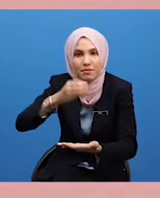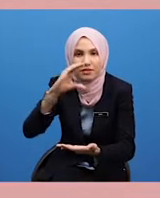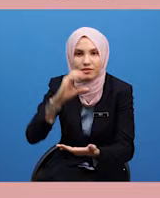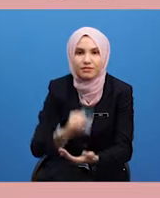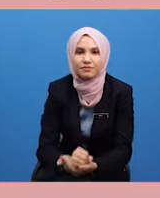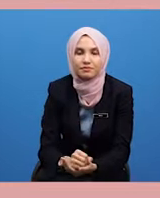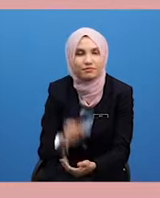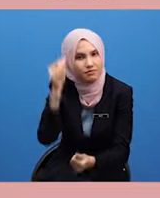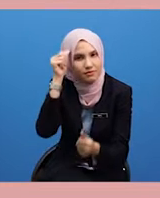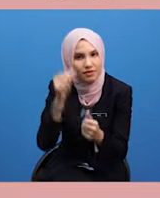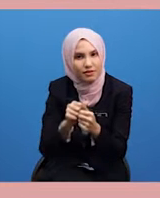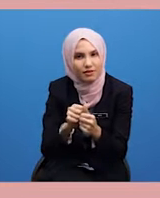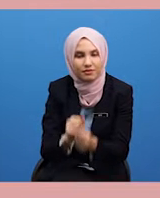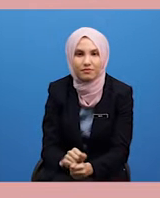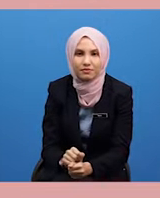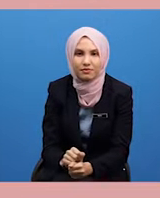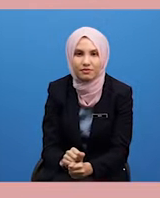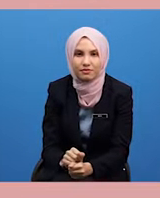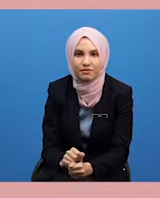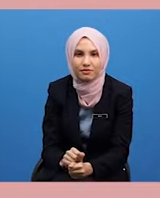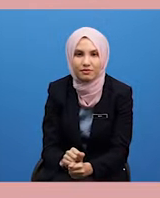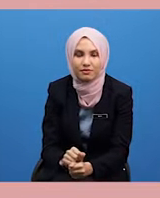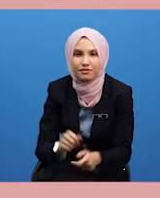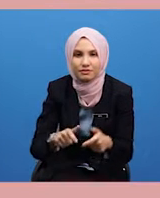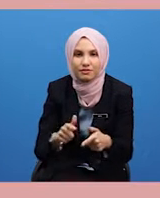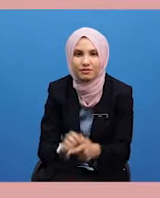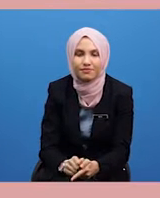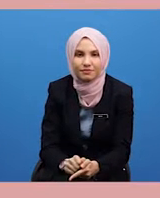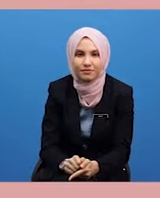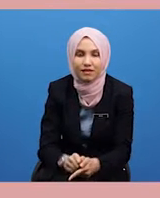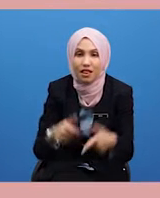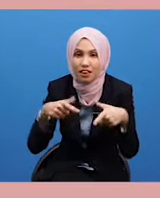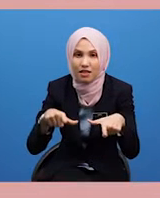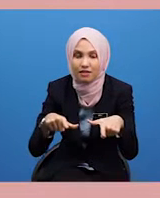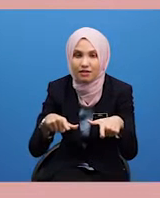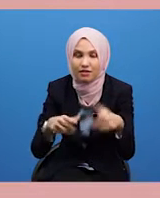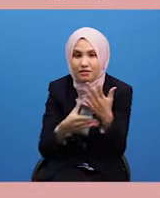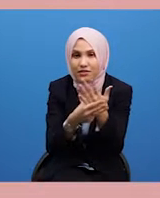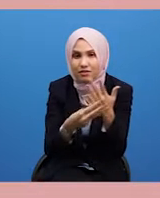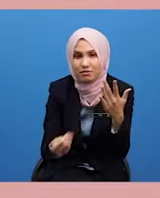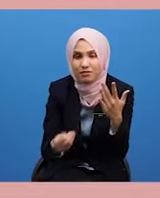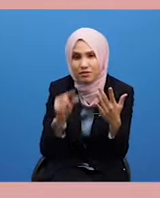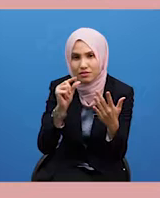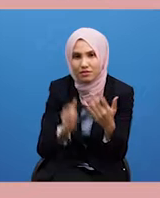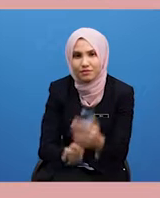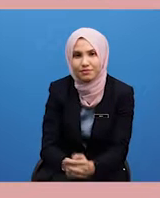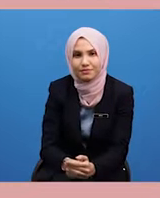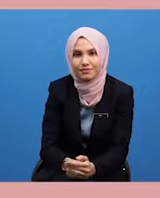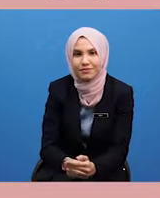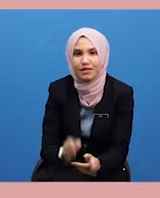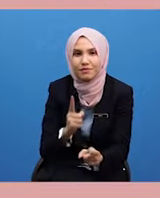masih ingatkah anda bahawa langkah terakhir anda, anda letakkan sedikit minyak masak?